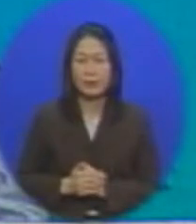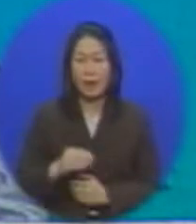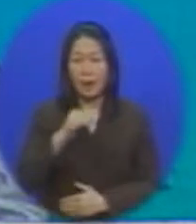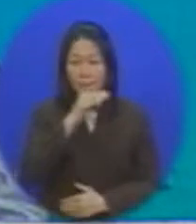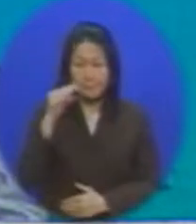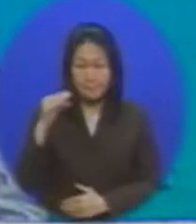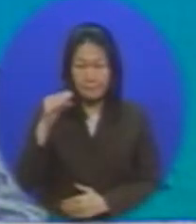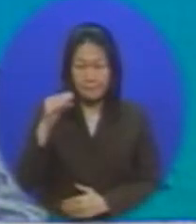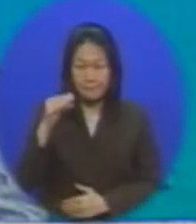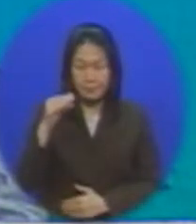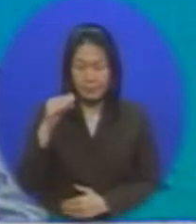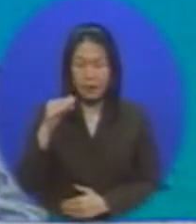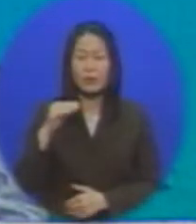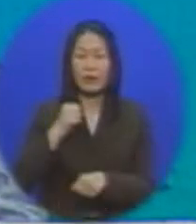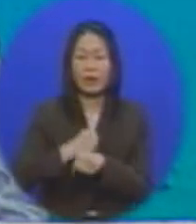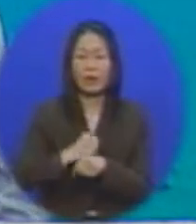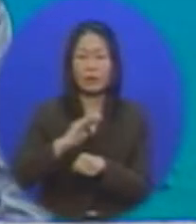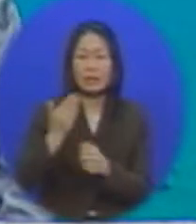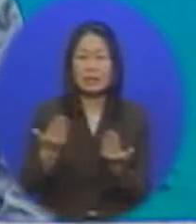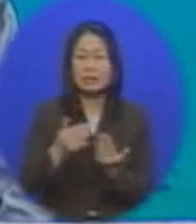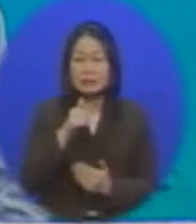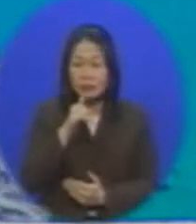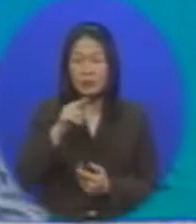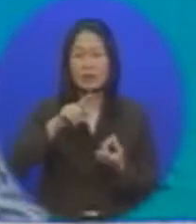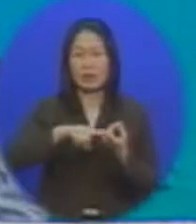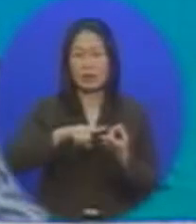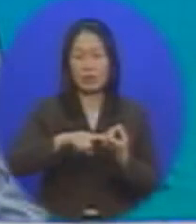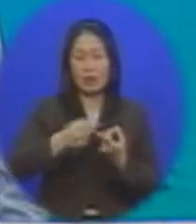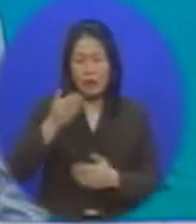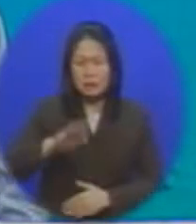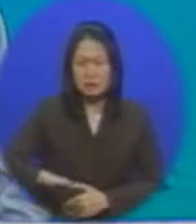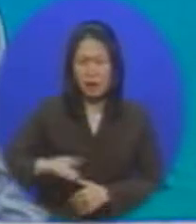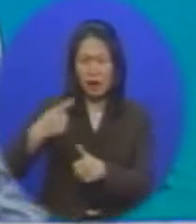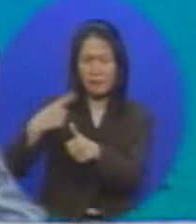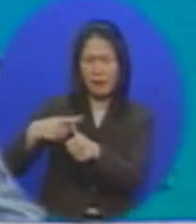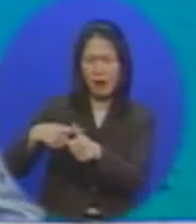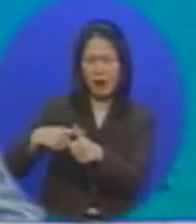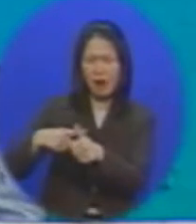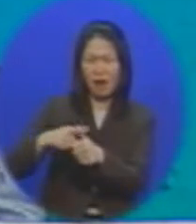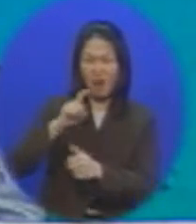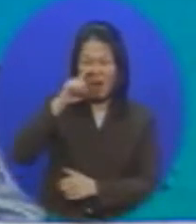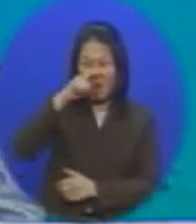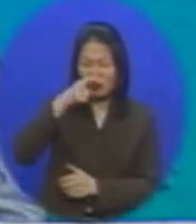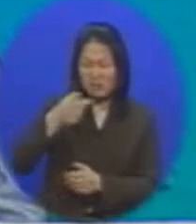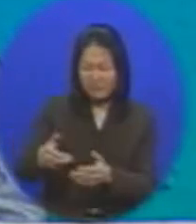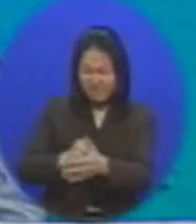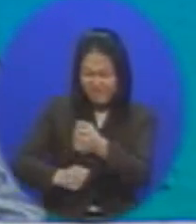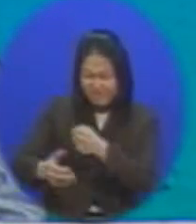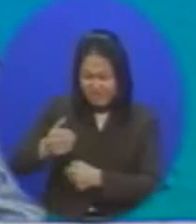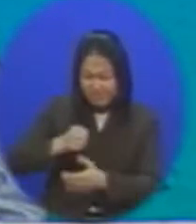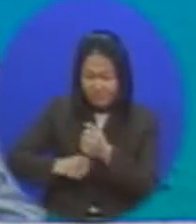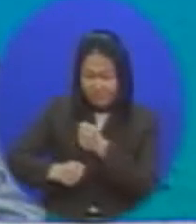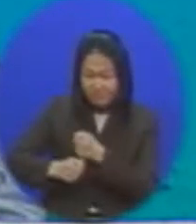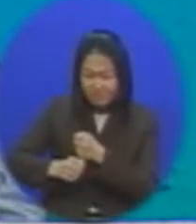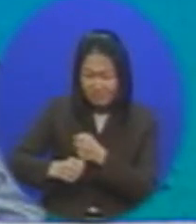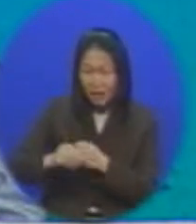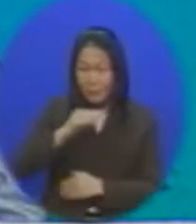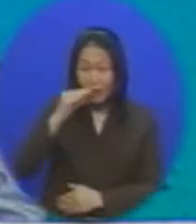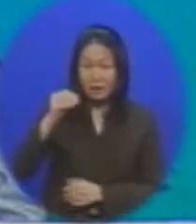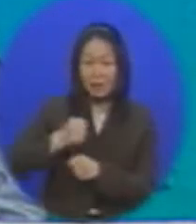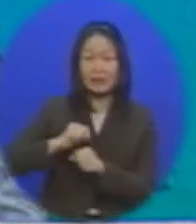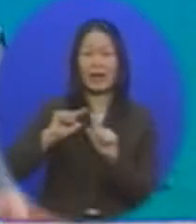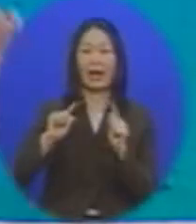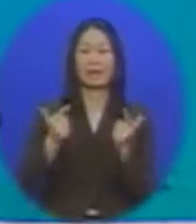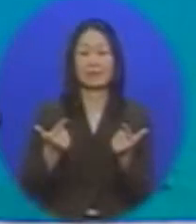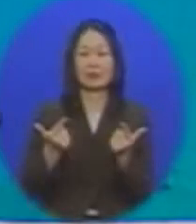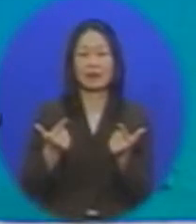잡을 것은 바로잡아야 합니다 그러나 비난하고 허물을 들추어 내어 서 바로잡을 수 있는 게 아니에요